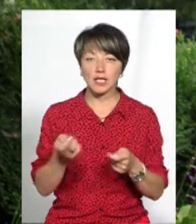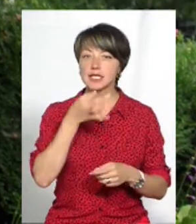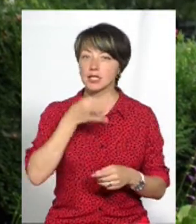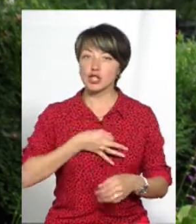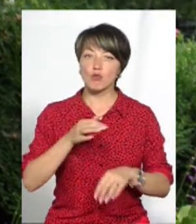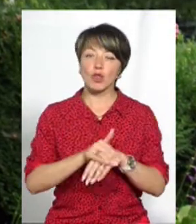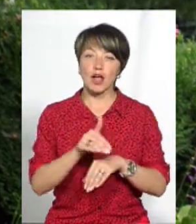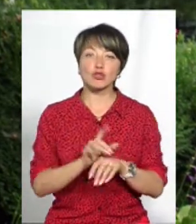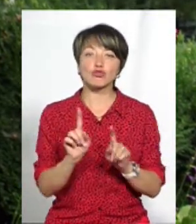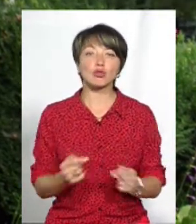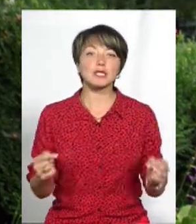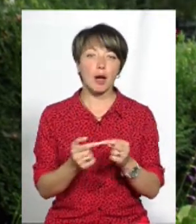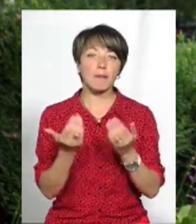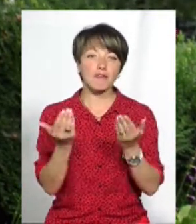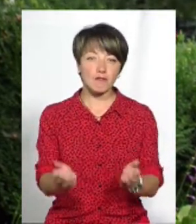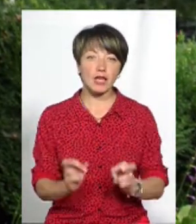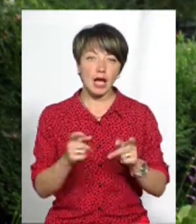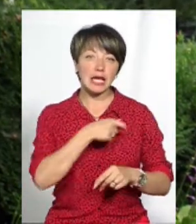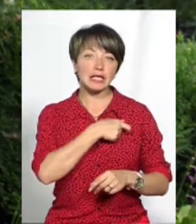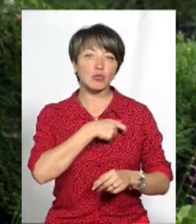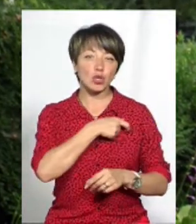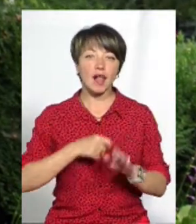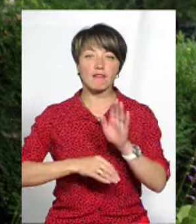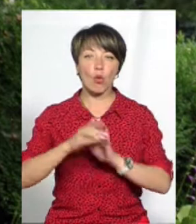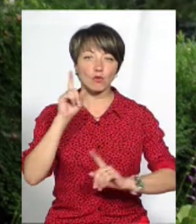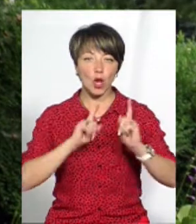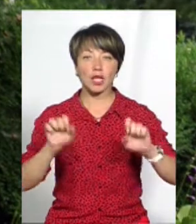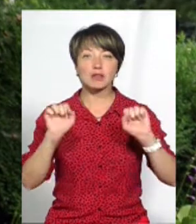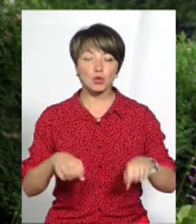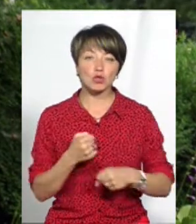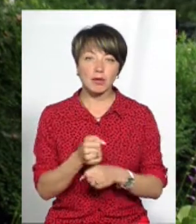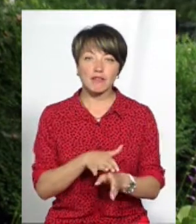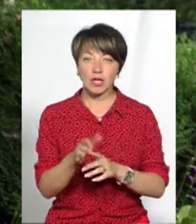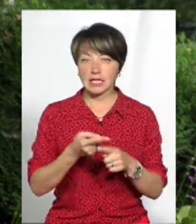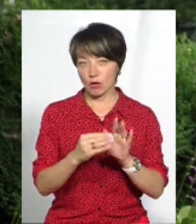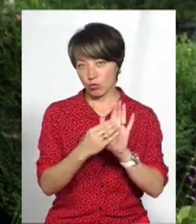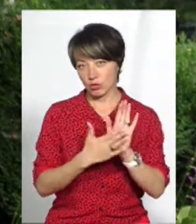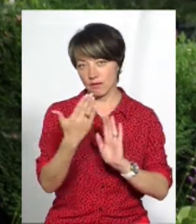будь ласка, що саме ви, як депутат Верховної Ради, зможете зробити для виконання цих